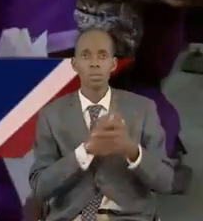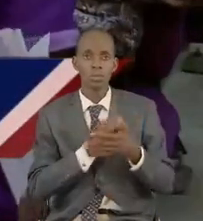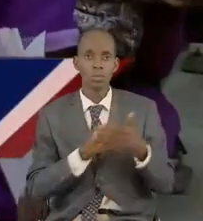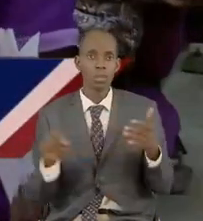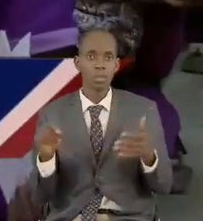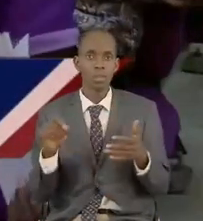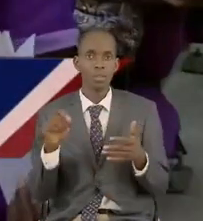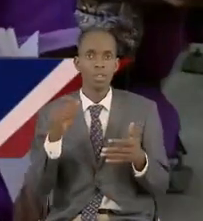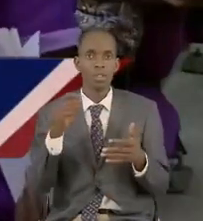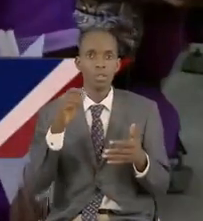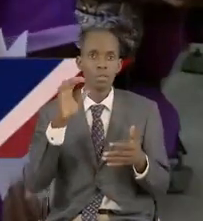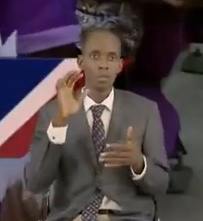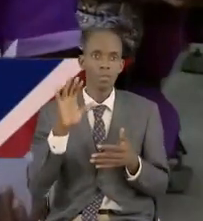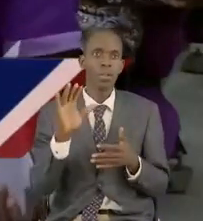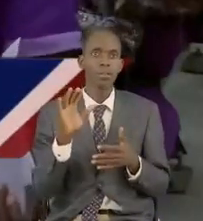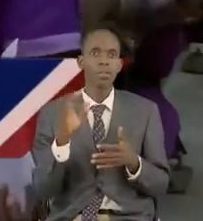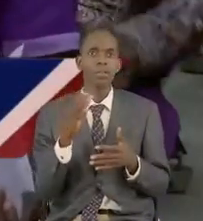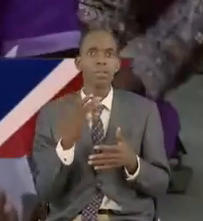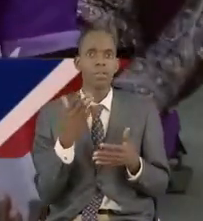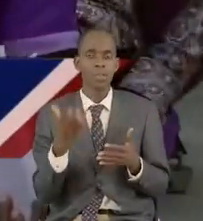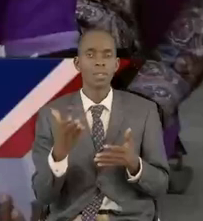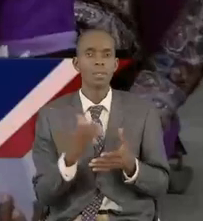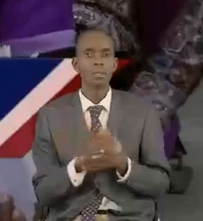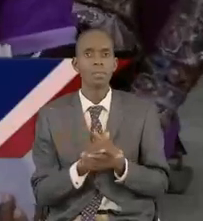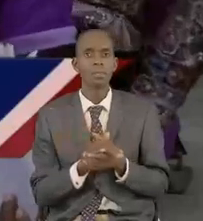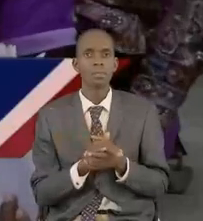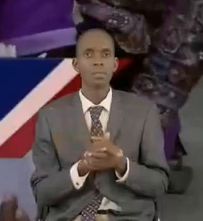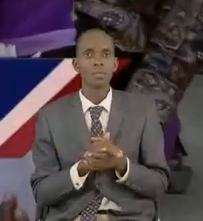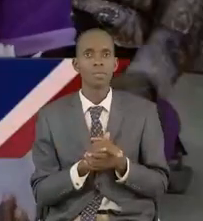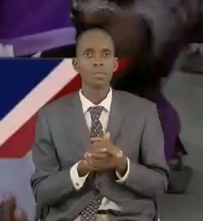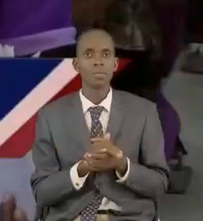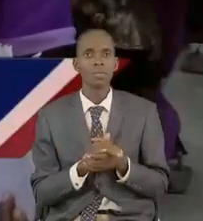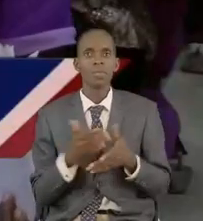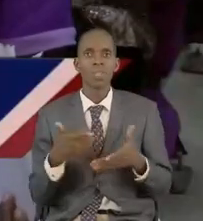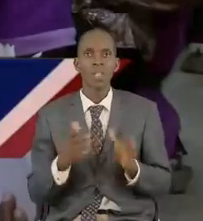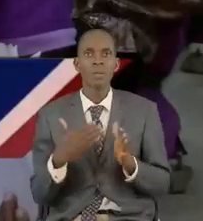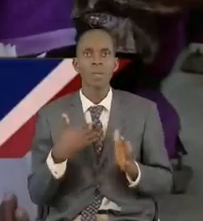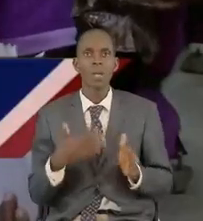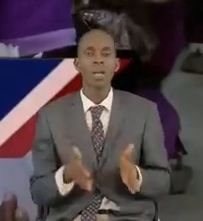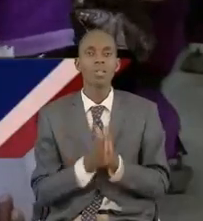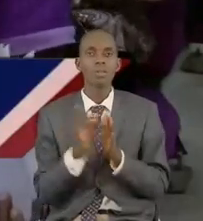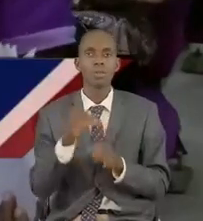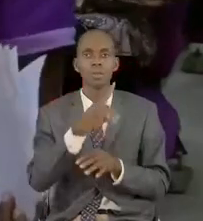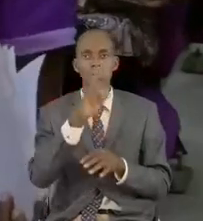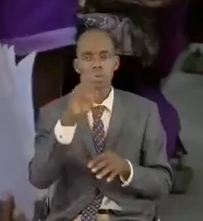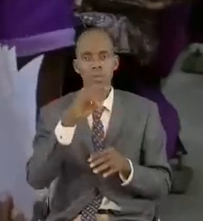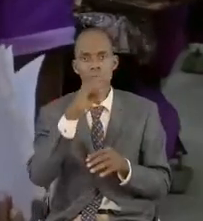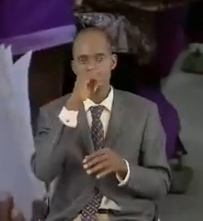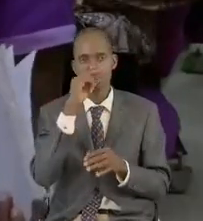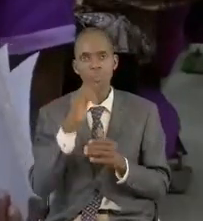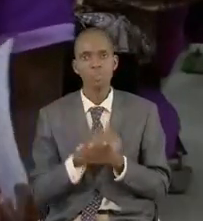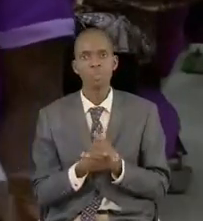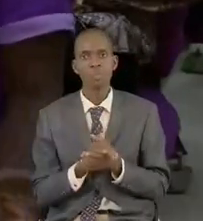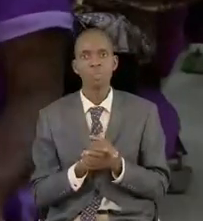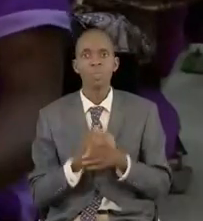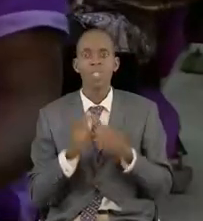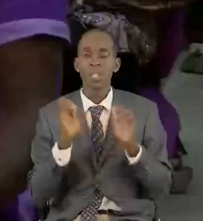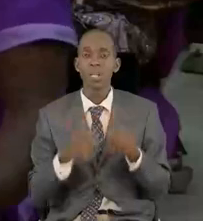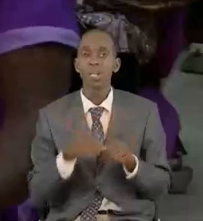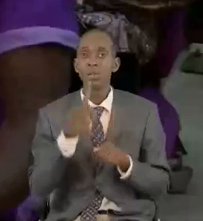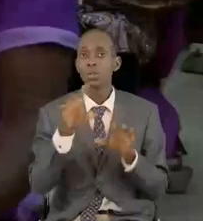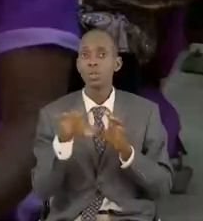un instant et nous résistamment à leur exigence l'espoir vous poser la question est-ce que